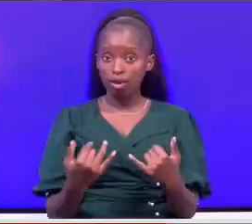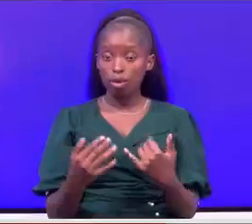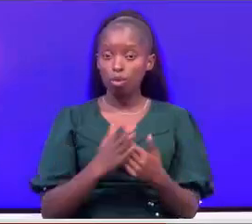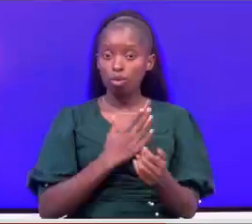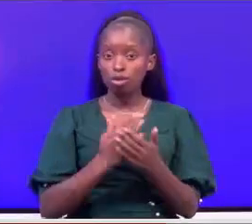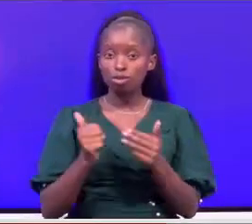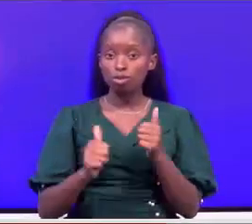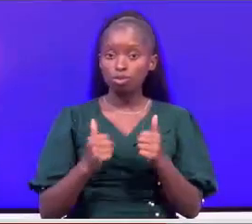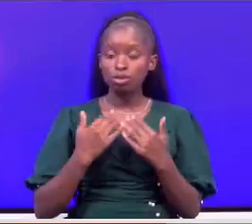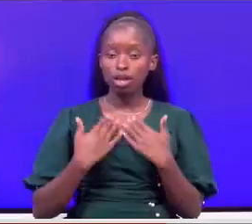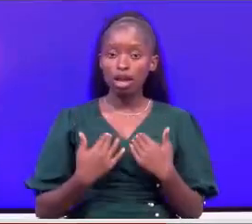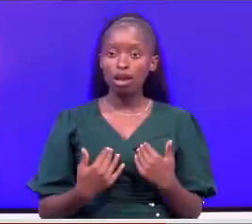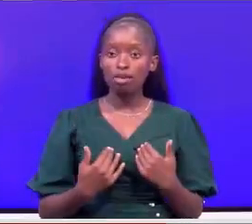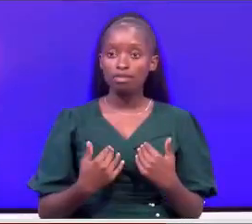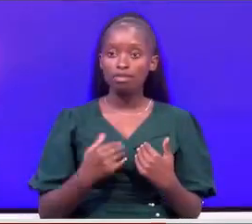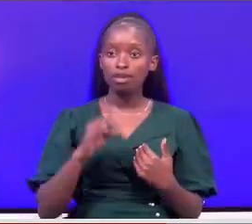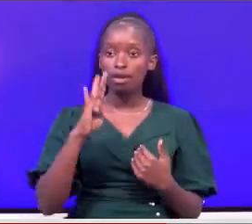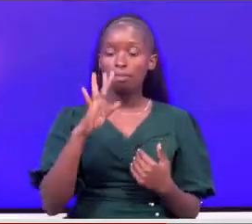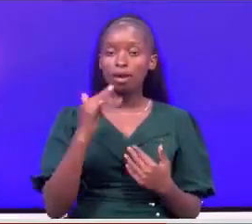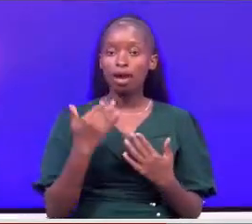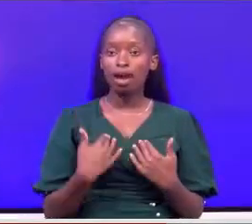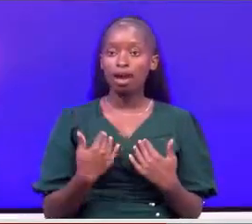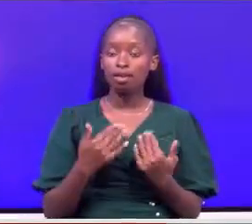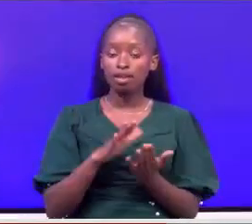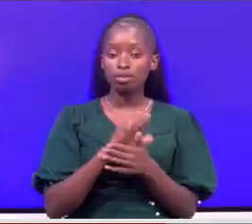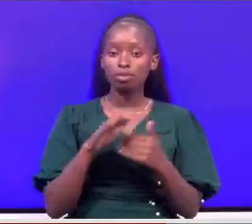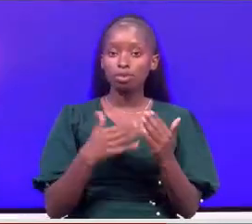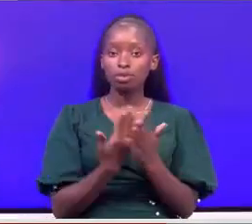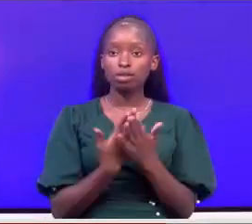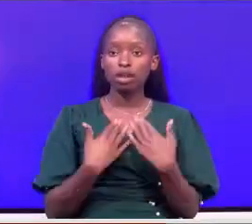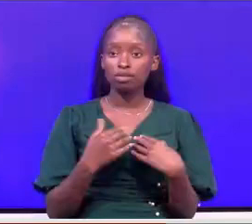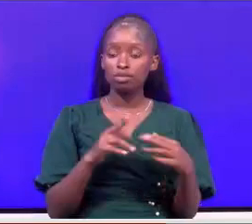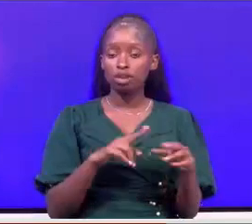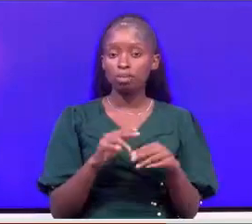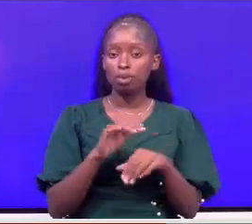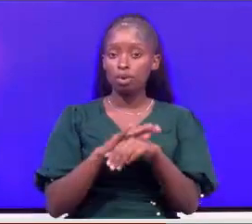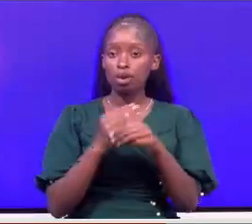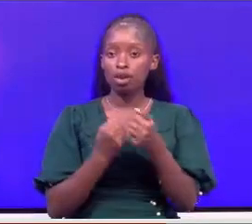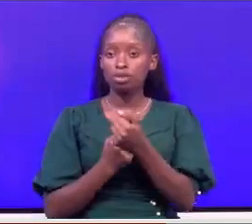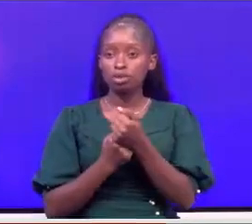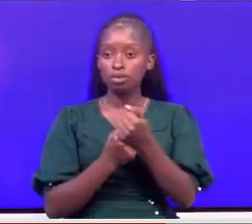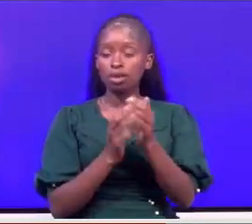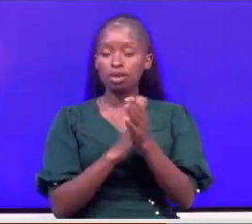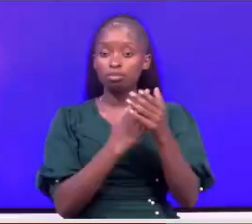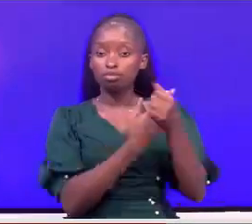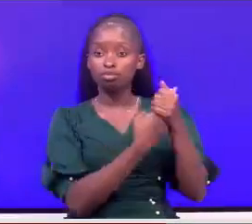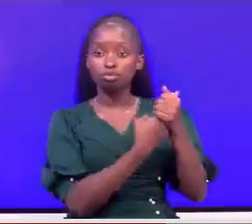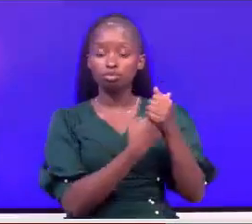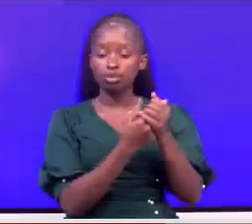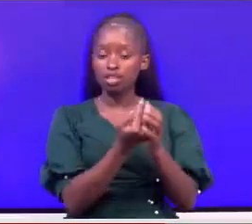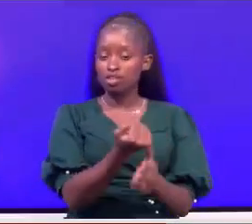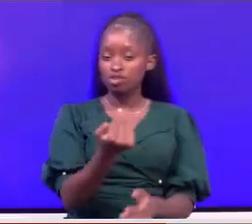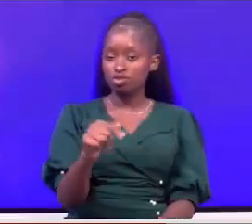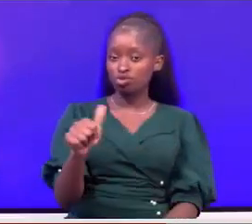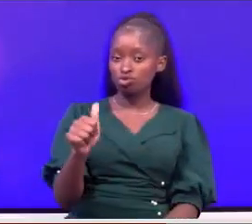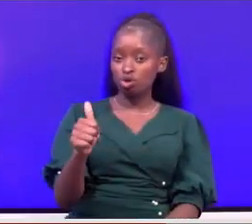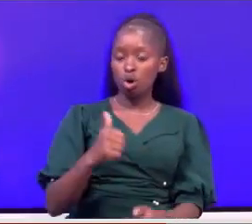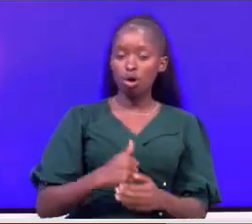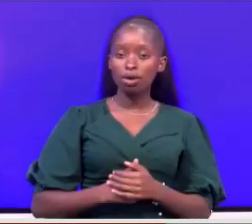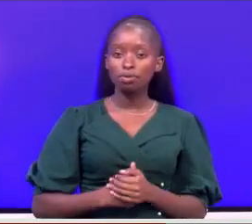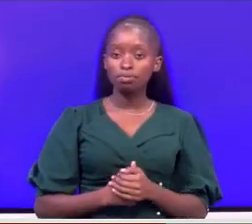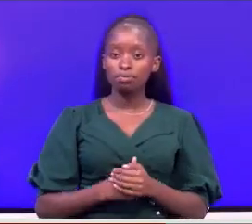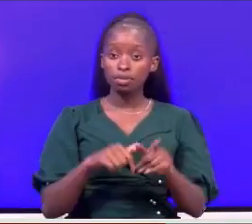have by leveraging on support and collaboration from each other. Wakati huo